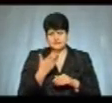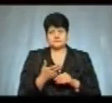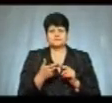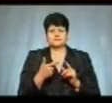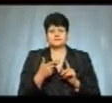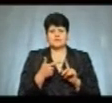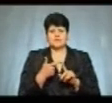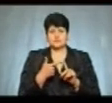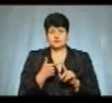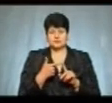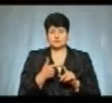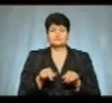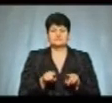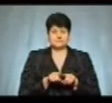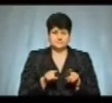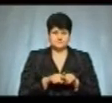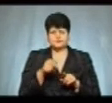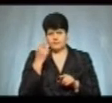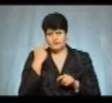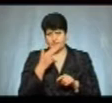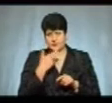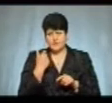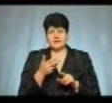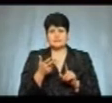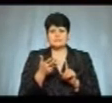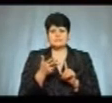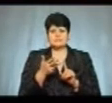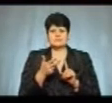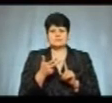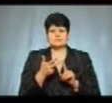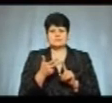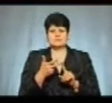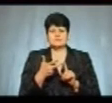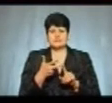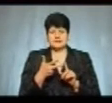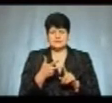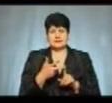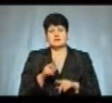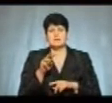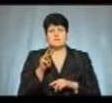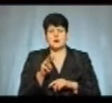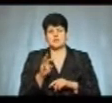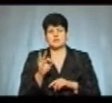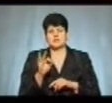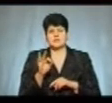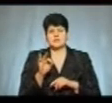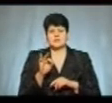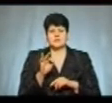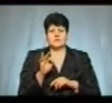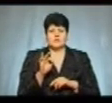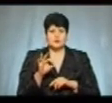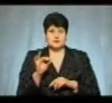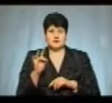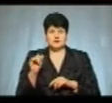Вірер, на другому – італійська біатлоністка Ліза Вітоці і на третьому – норвезька спортсменка Марте Олсбі-Ройсланд. Тернополянка